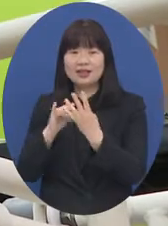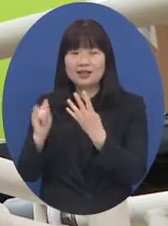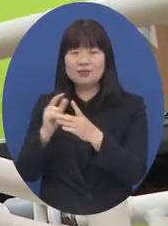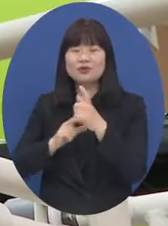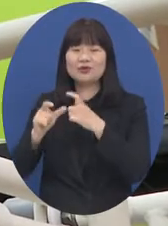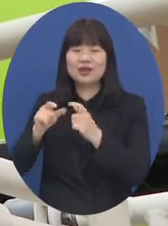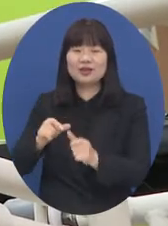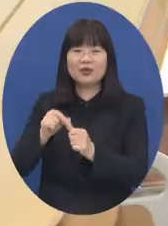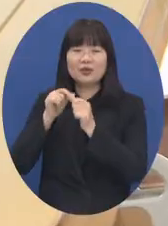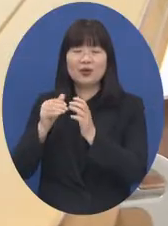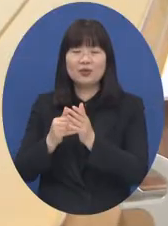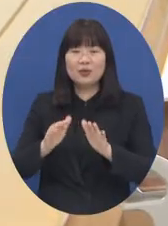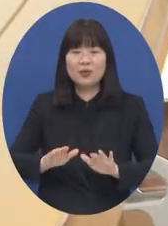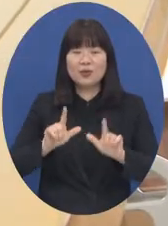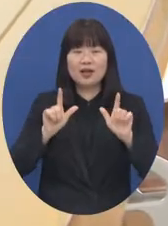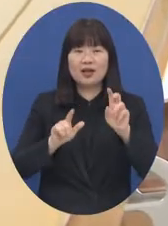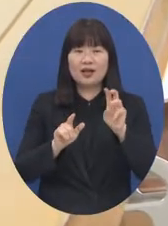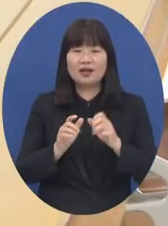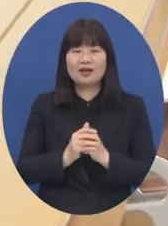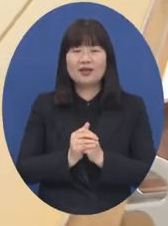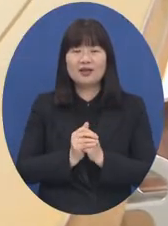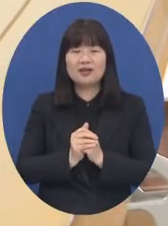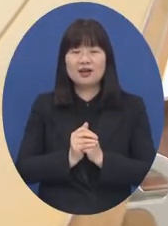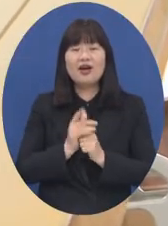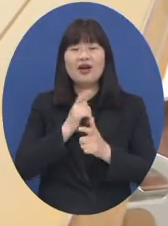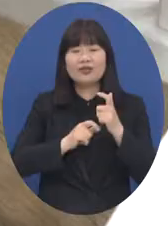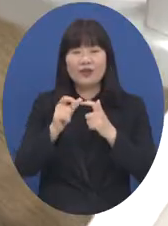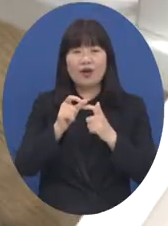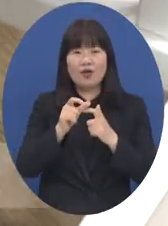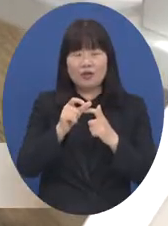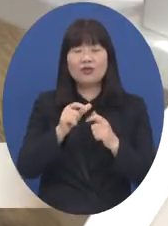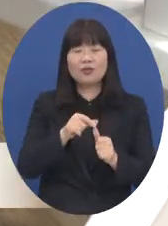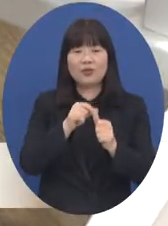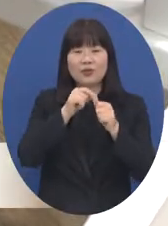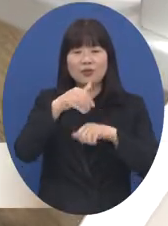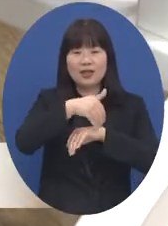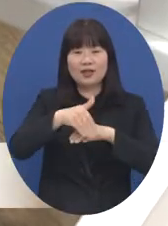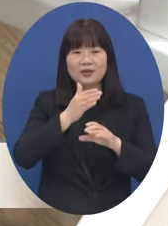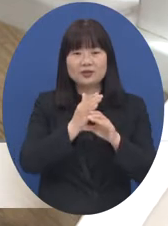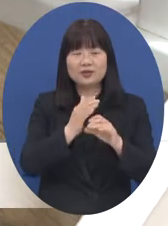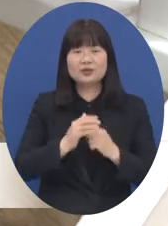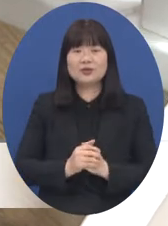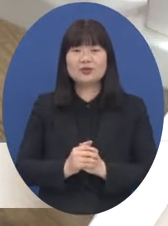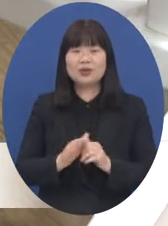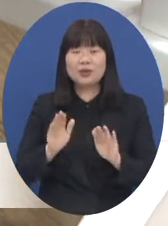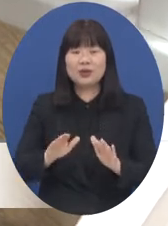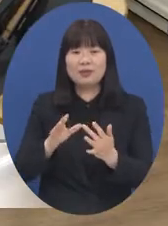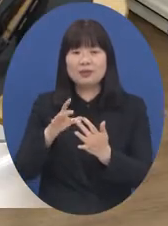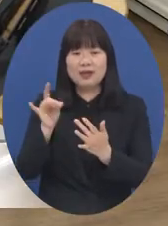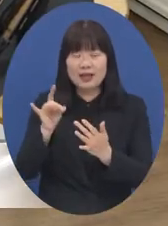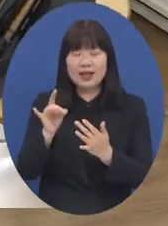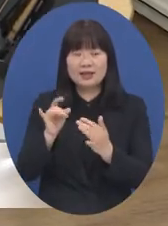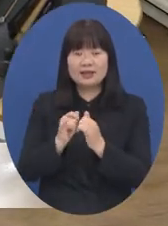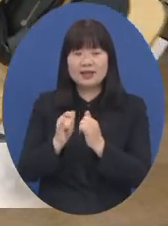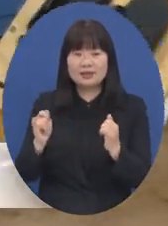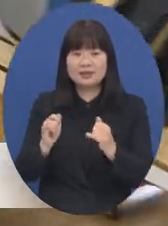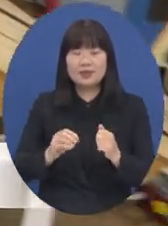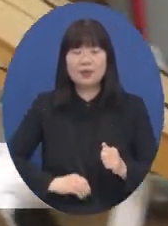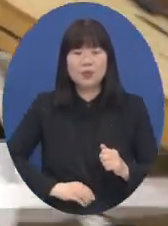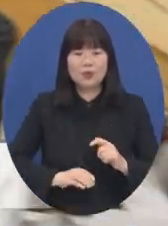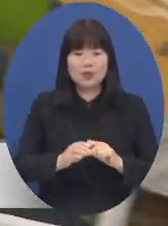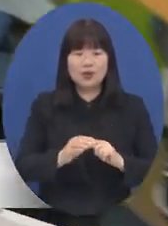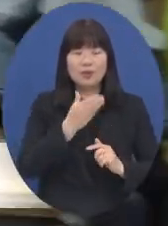채용했고 올해는 34명을 더 고용합니다. 올해 채용되는 발달 장애인 보조기기 관리사는 시군보건소나